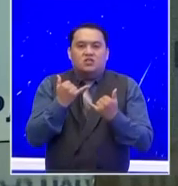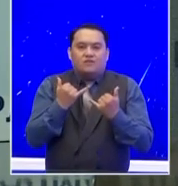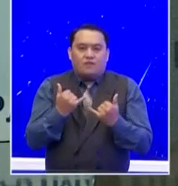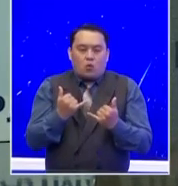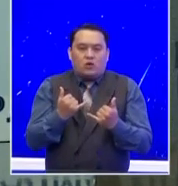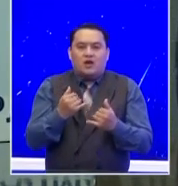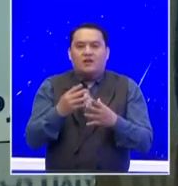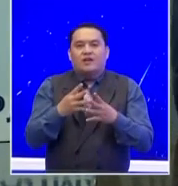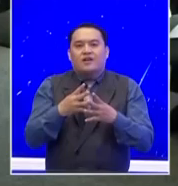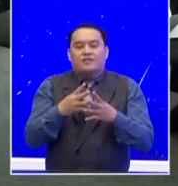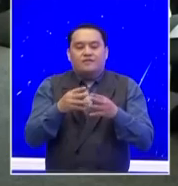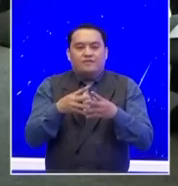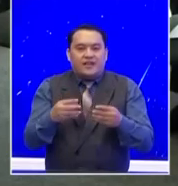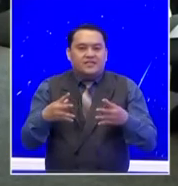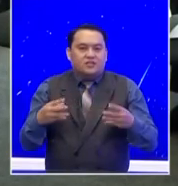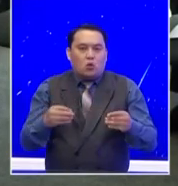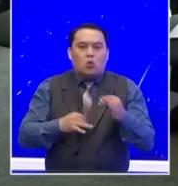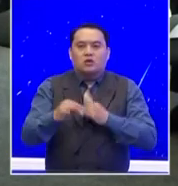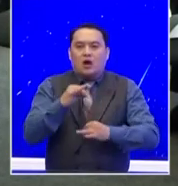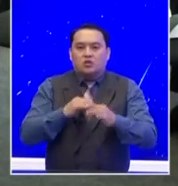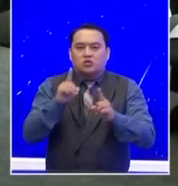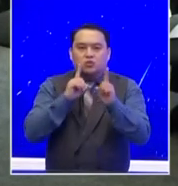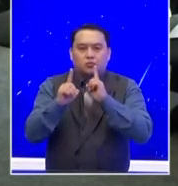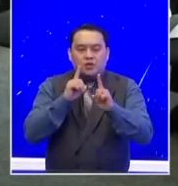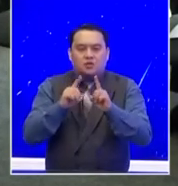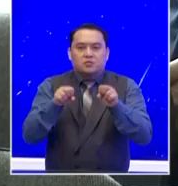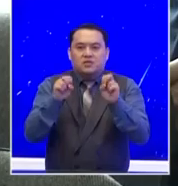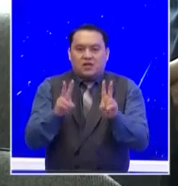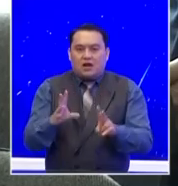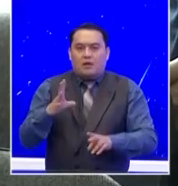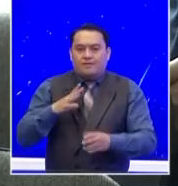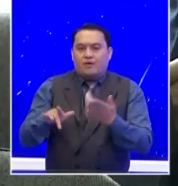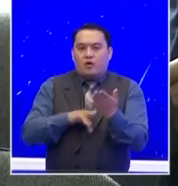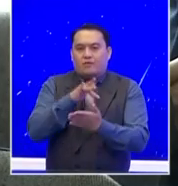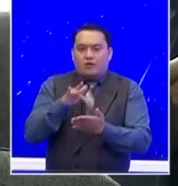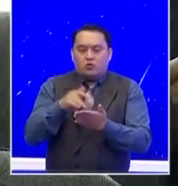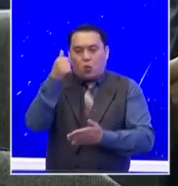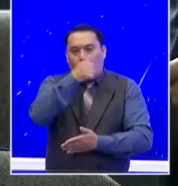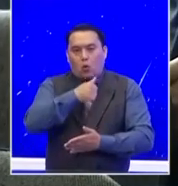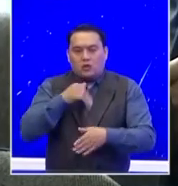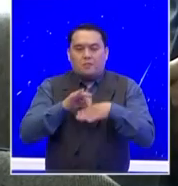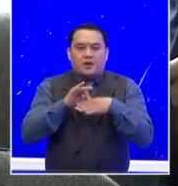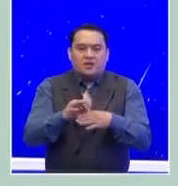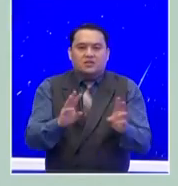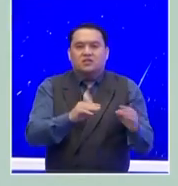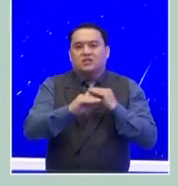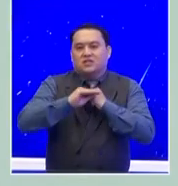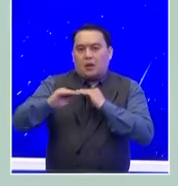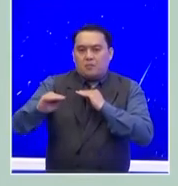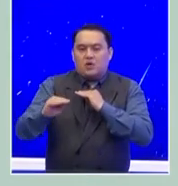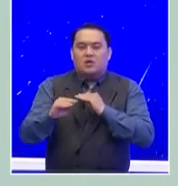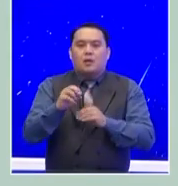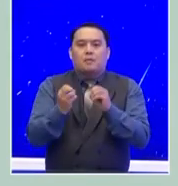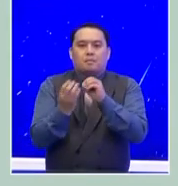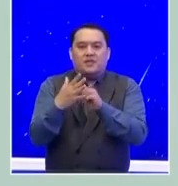приходится на весну. Именно об этом и шел основной разговор во время специального брифинга. Этот год уже отметился в статистике ростом степных пожаров почти